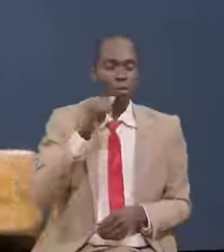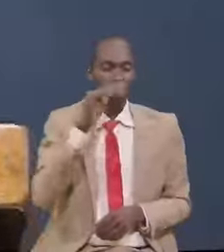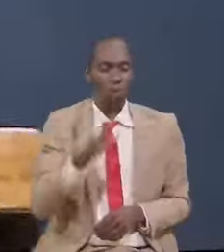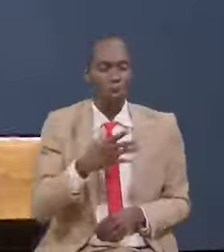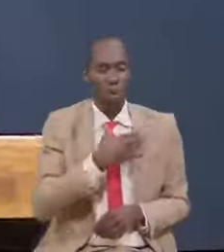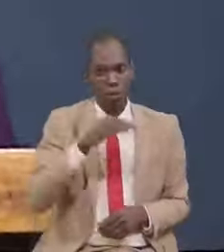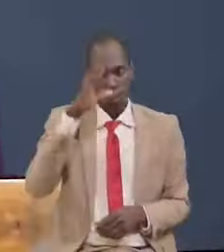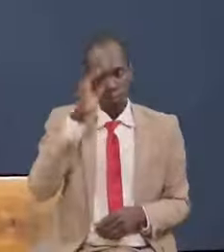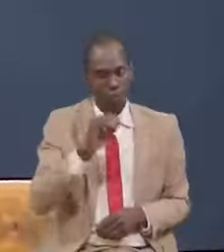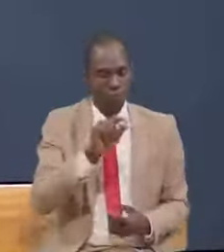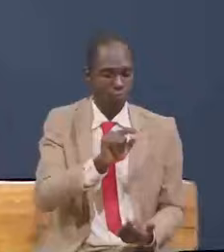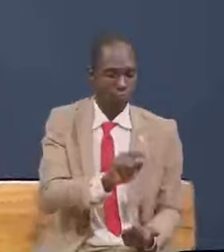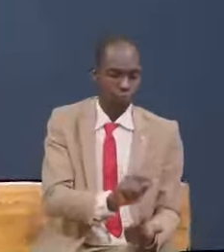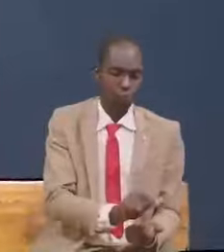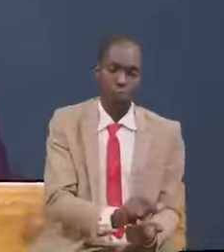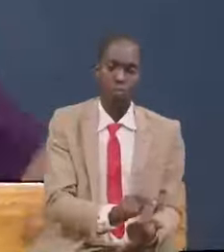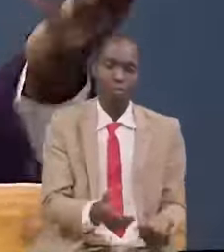L'homme et la femme sont en bas.